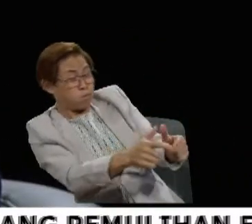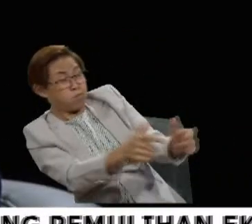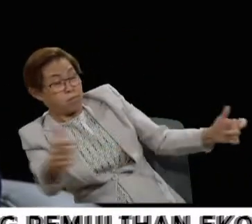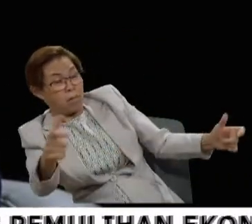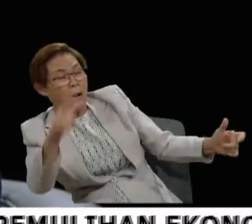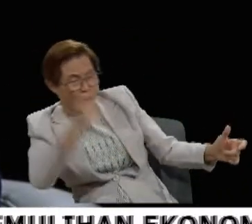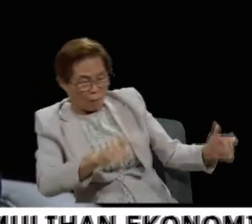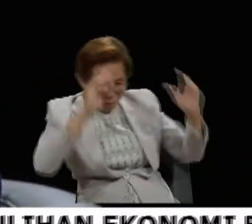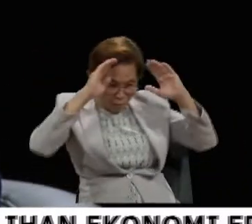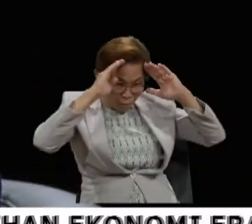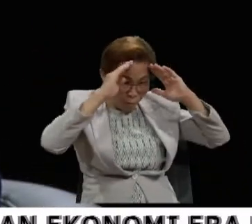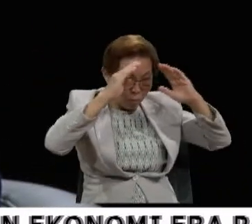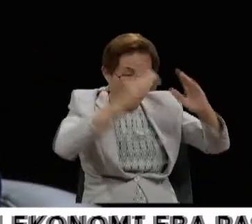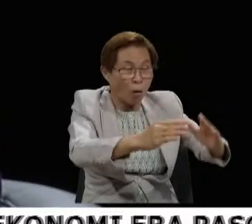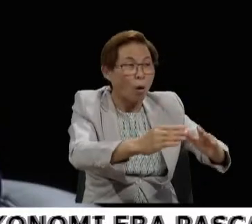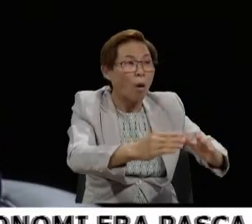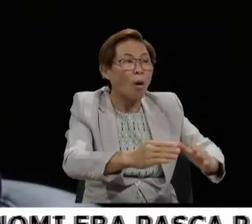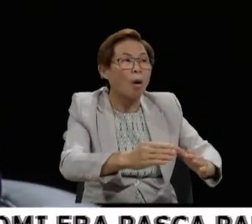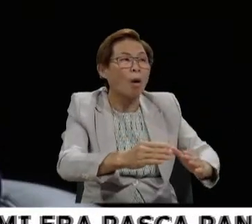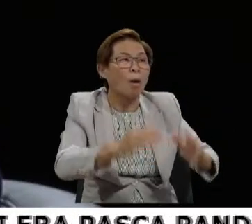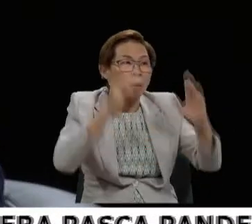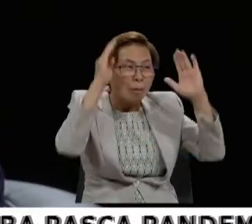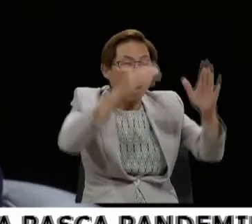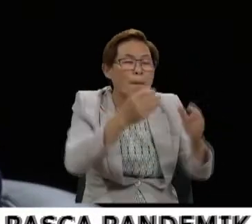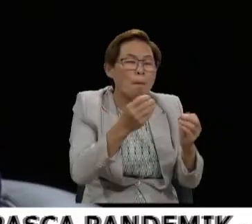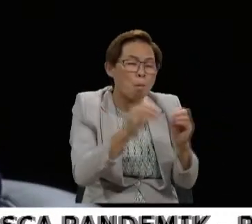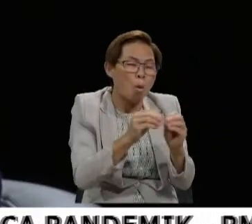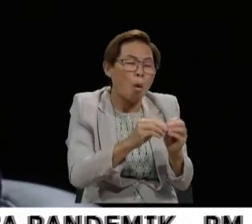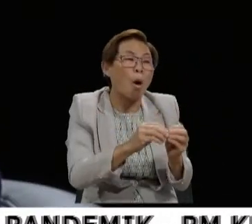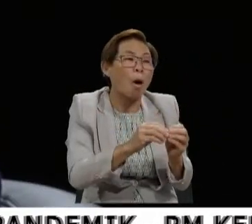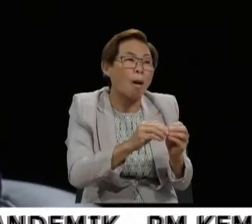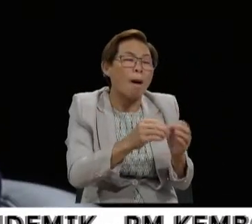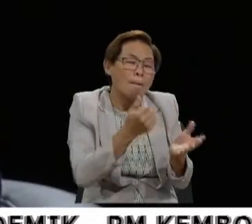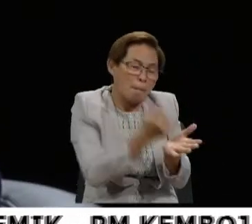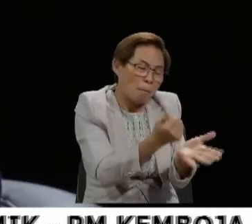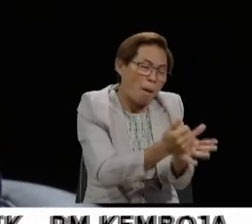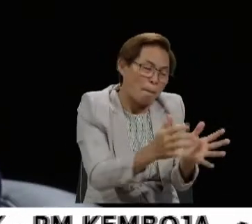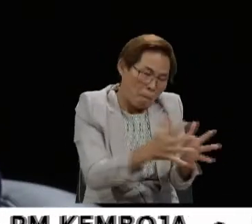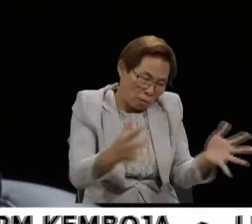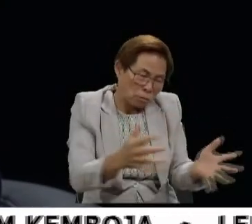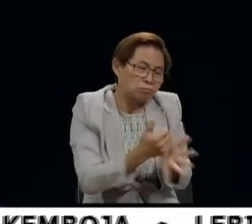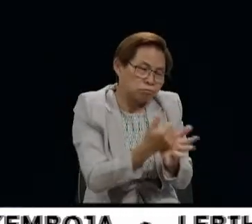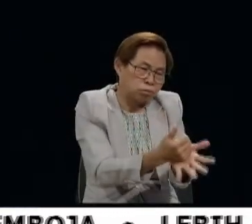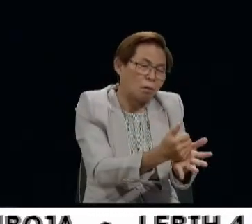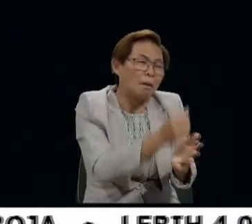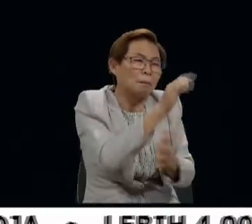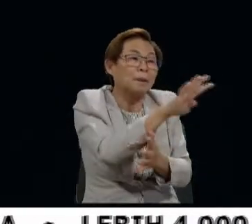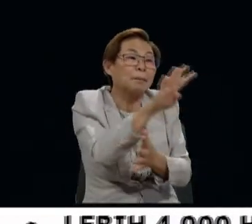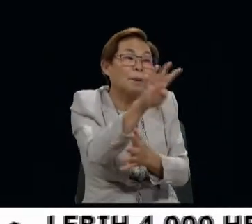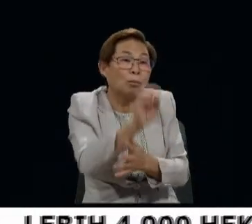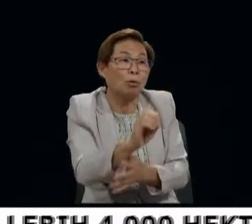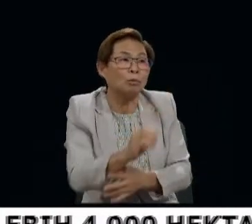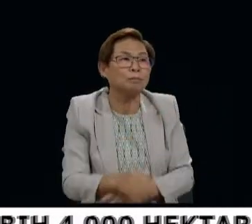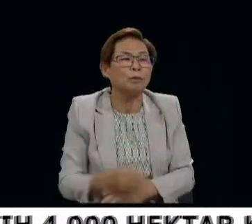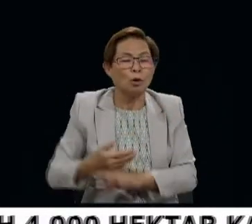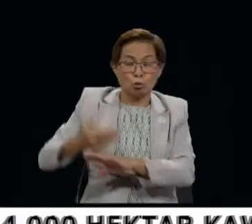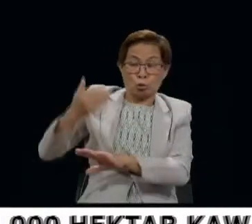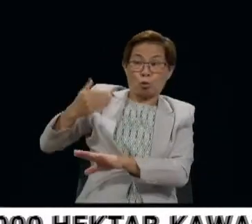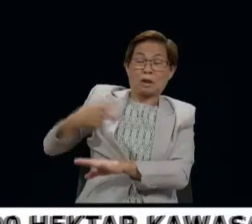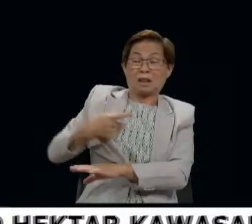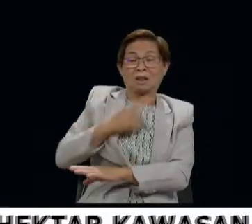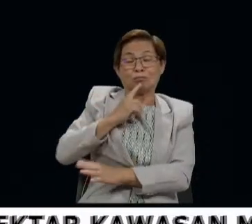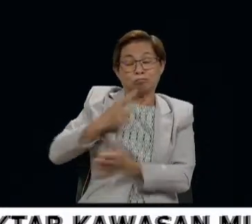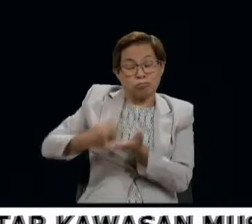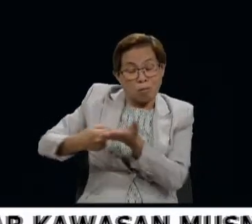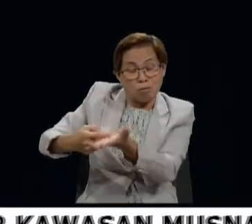perlu diberi sebanyak bantuan sebanyak bantuan yang bolehlah baik sebelum ni kita menyentuh tentang